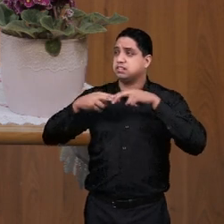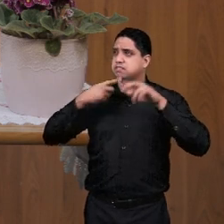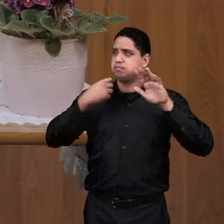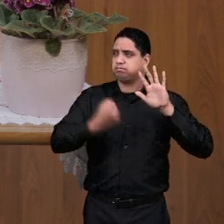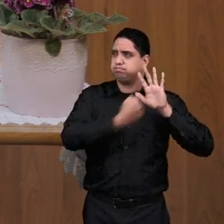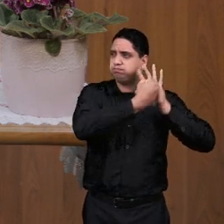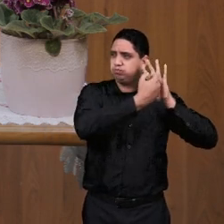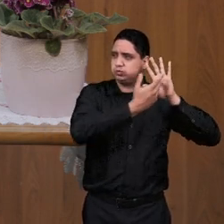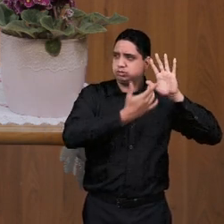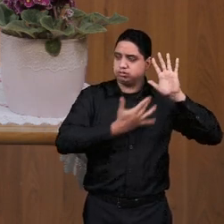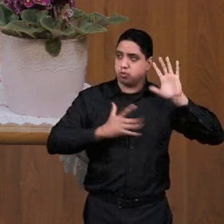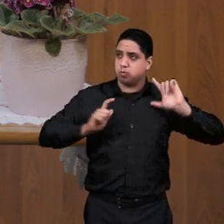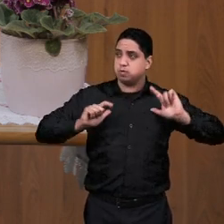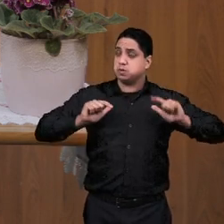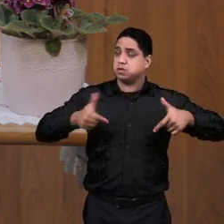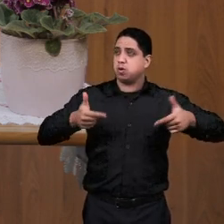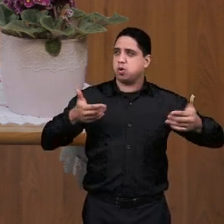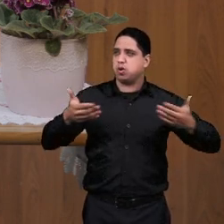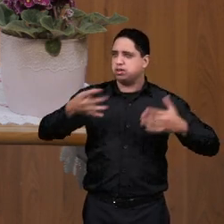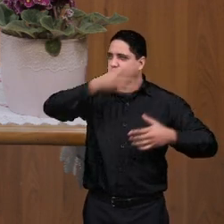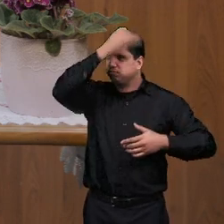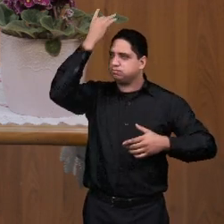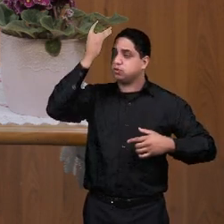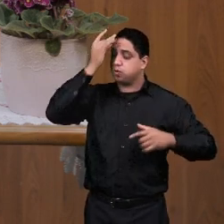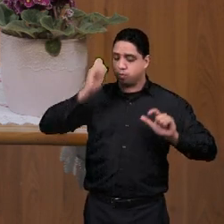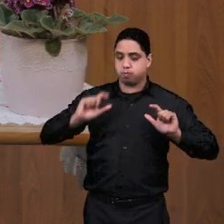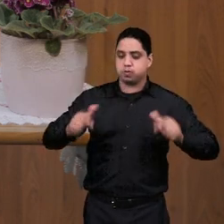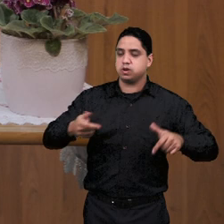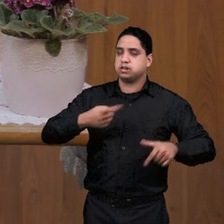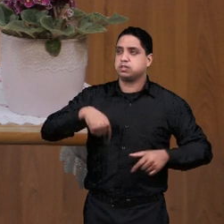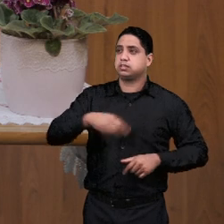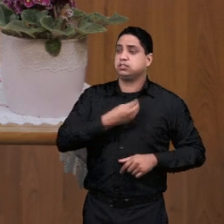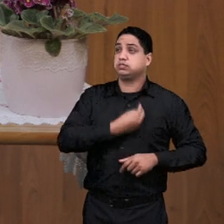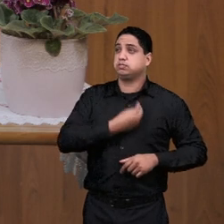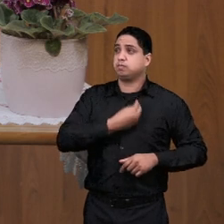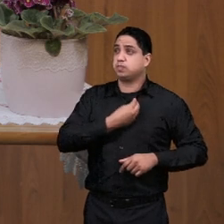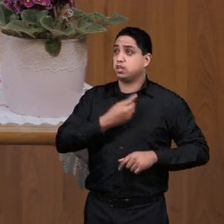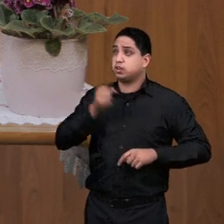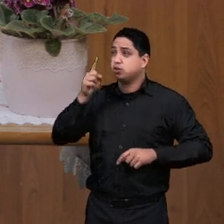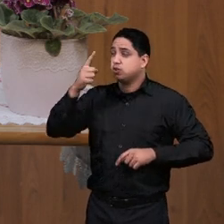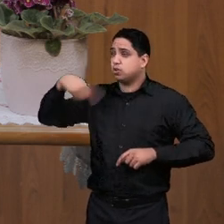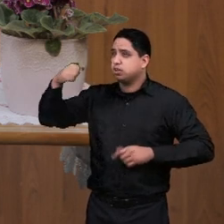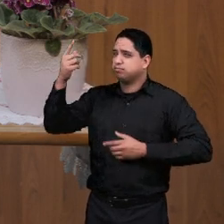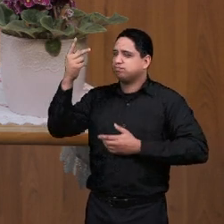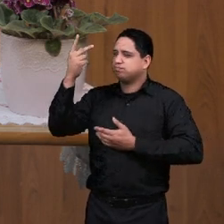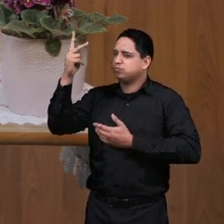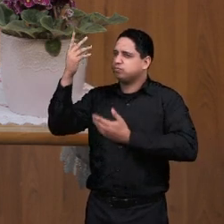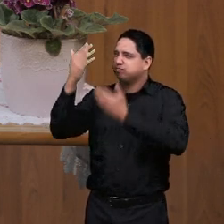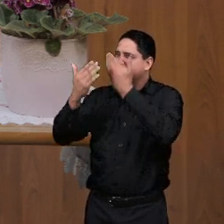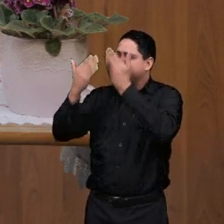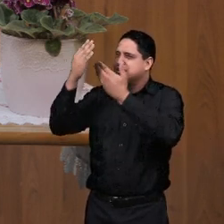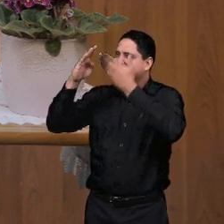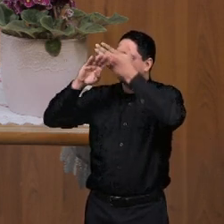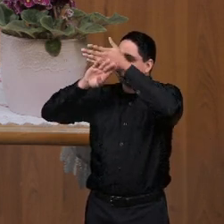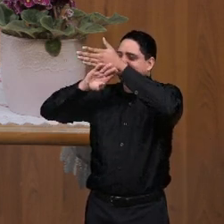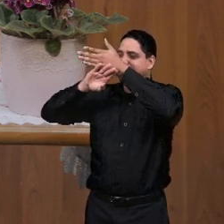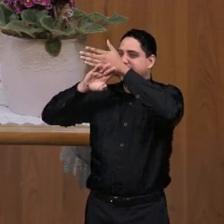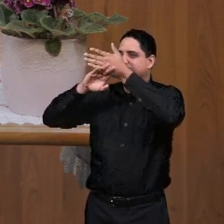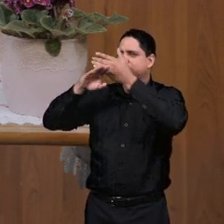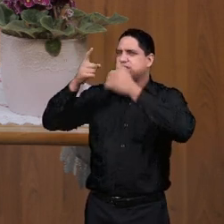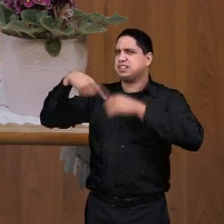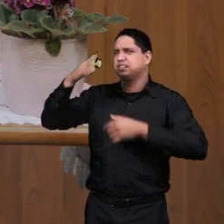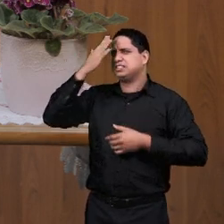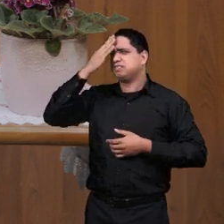Jésus dans nos vies, tu puisses nous donner l'accès à ta présence, malgré le fait que nous